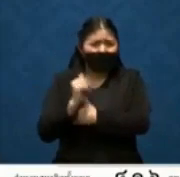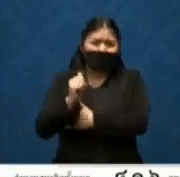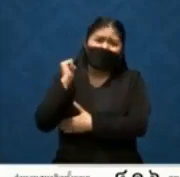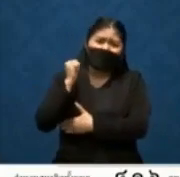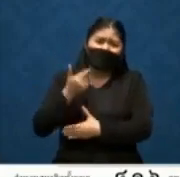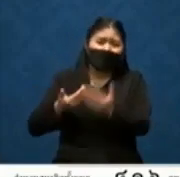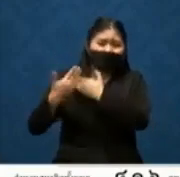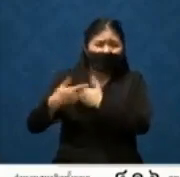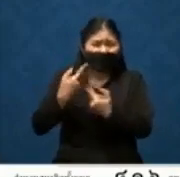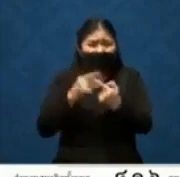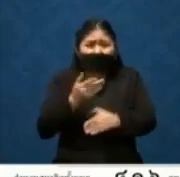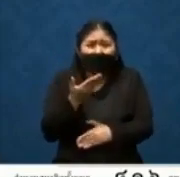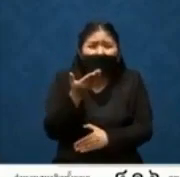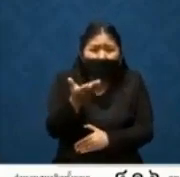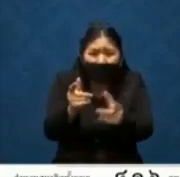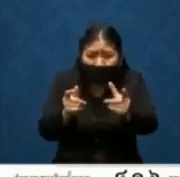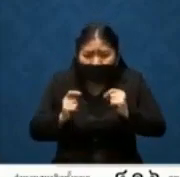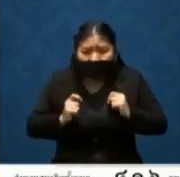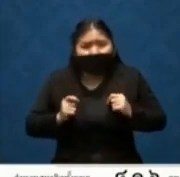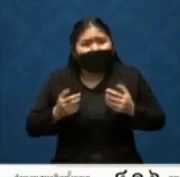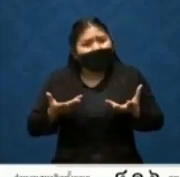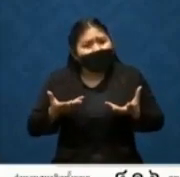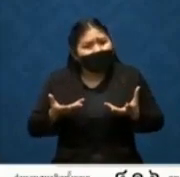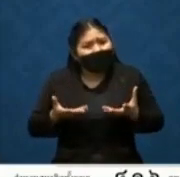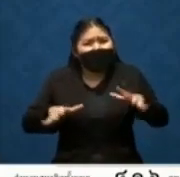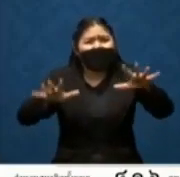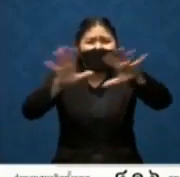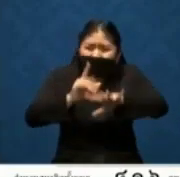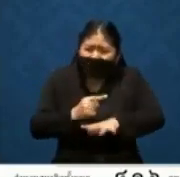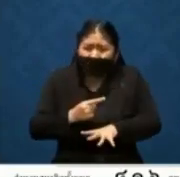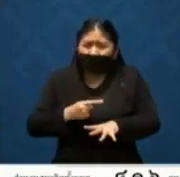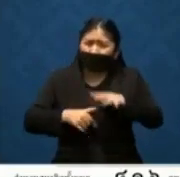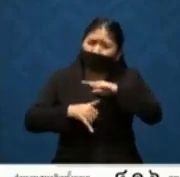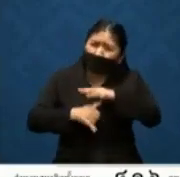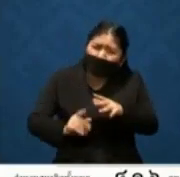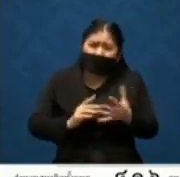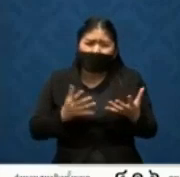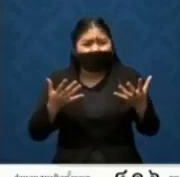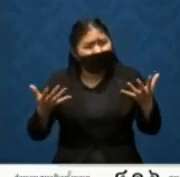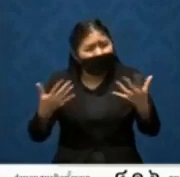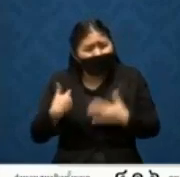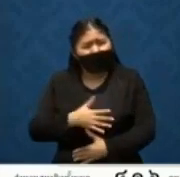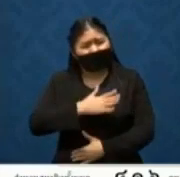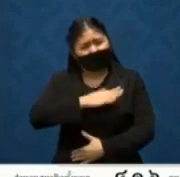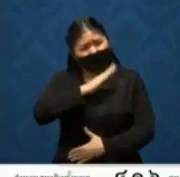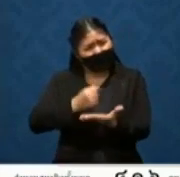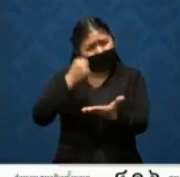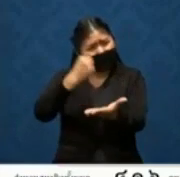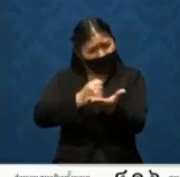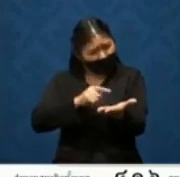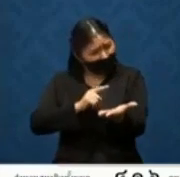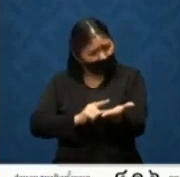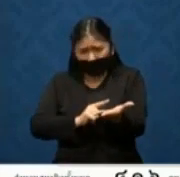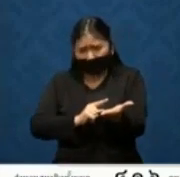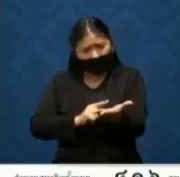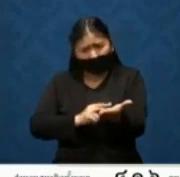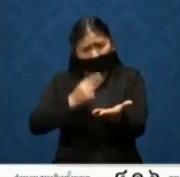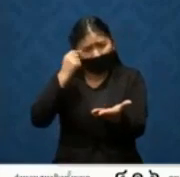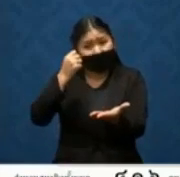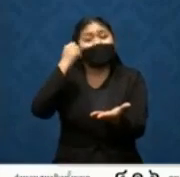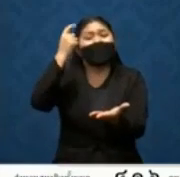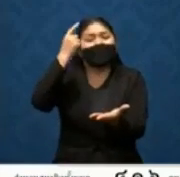ต้องขออนุญาตด้วยซึ่งมันมันฤทรอนสิ้นดีครับท่านประธานครับการตรากฎหมายผมก็เข้าใจ